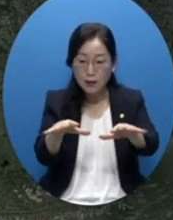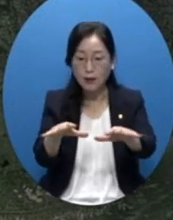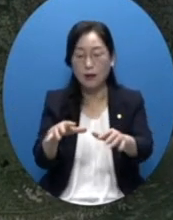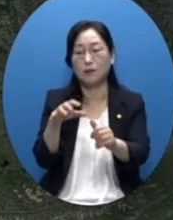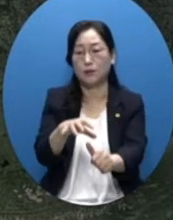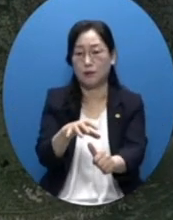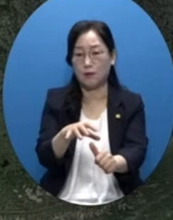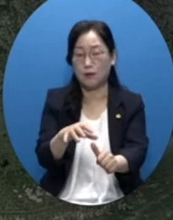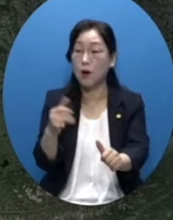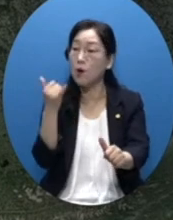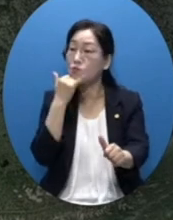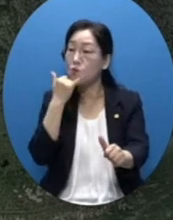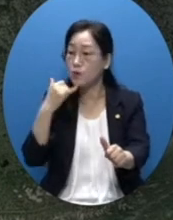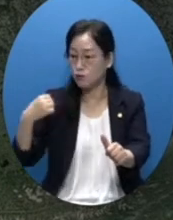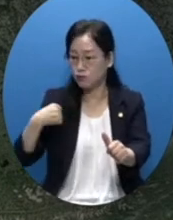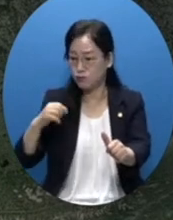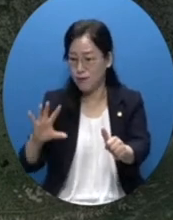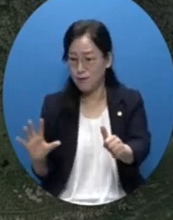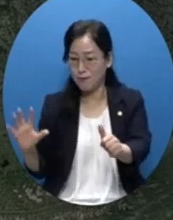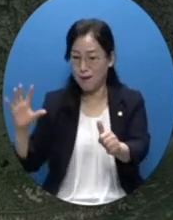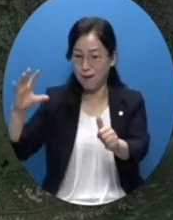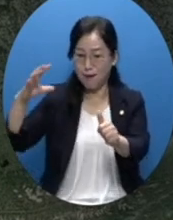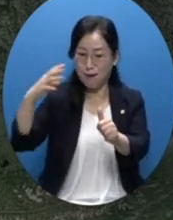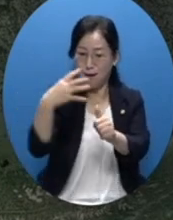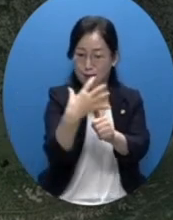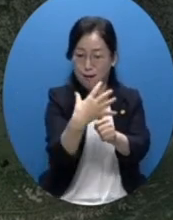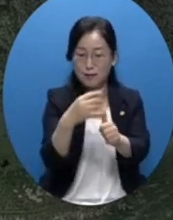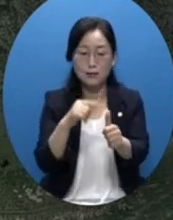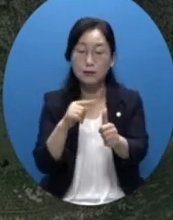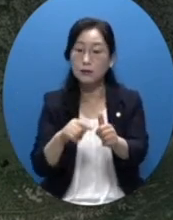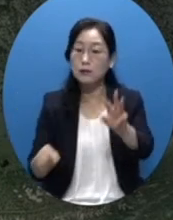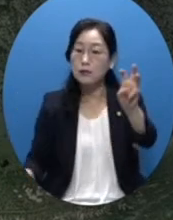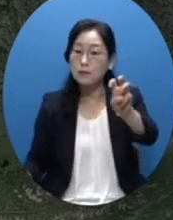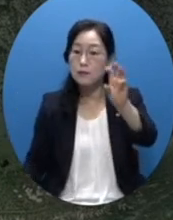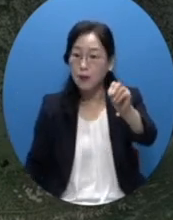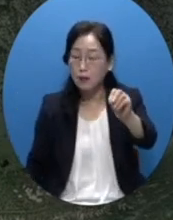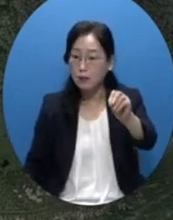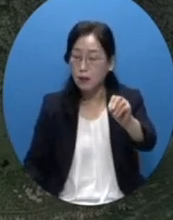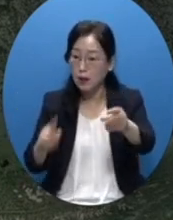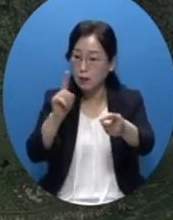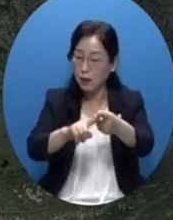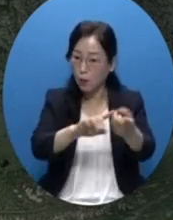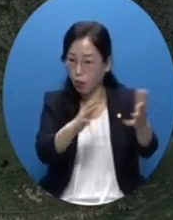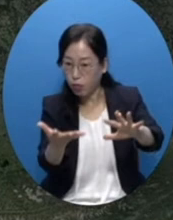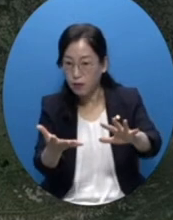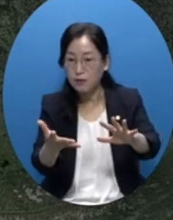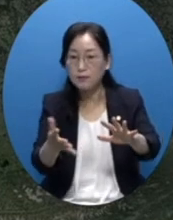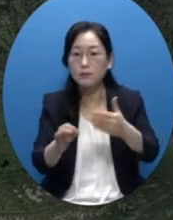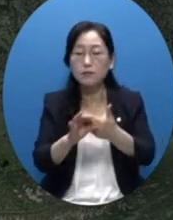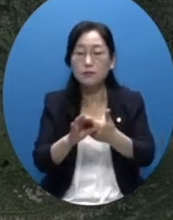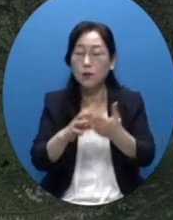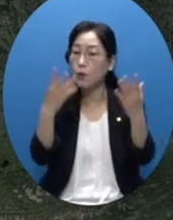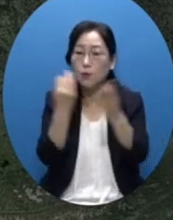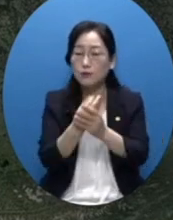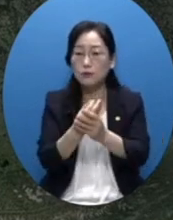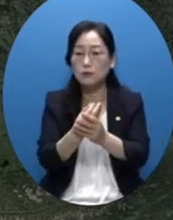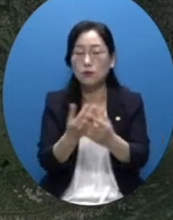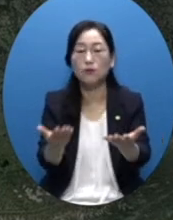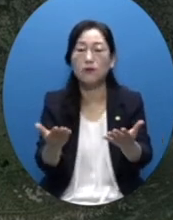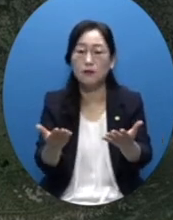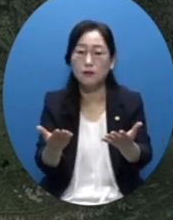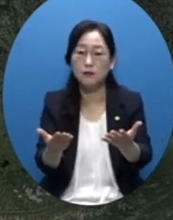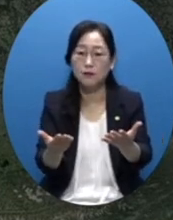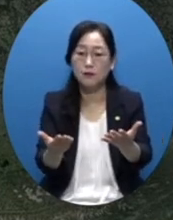독일군이 저들 포의 와서 이 30만원 여기서 점멸 당하면 완전히 제 찼을 때 때는